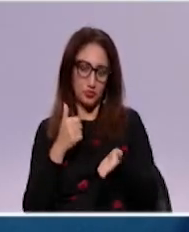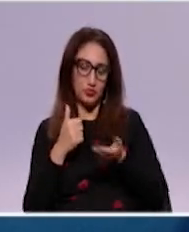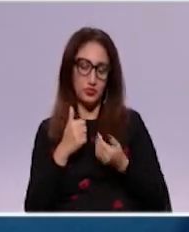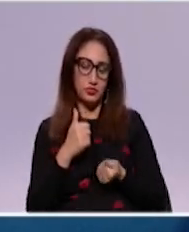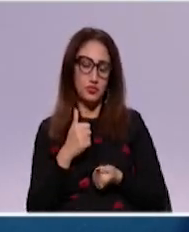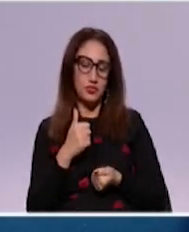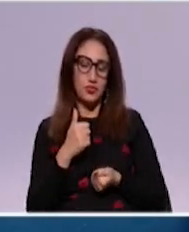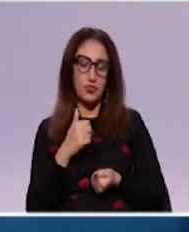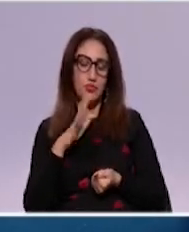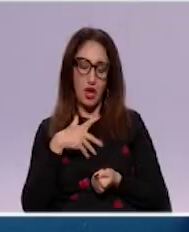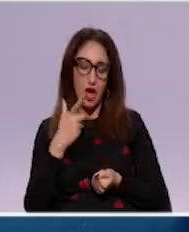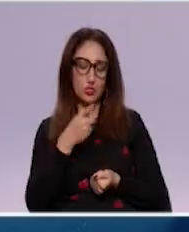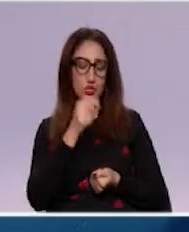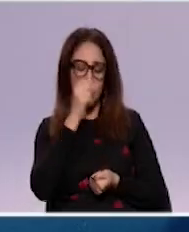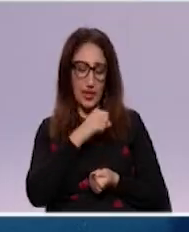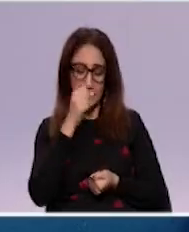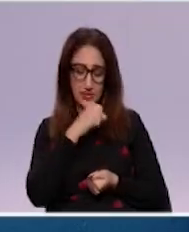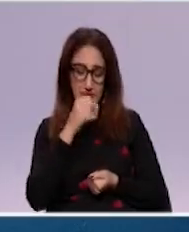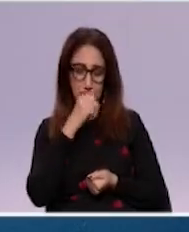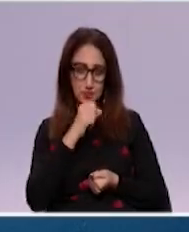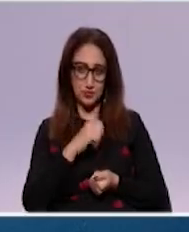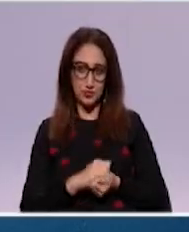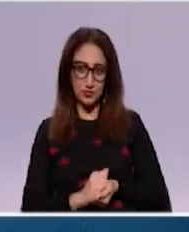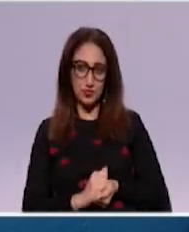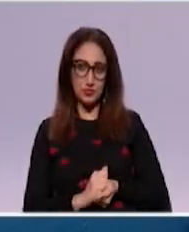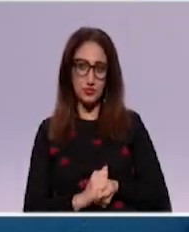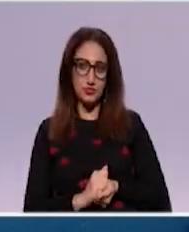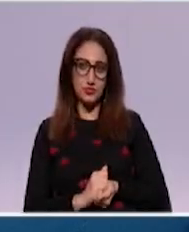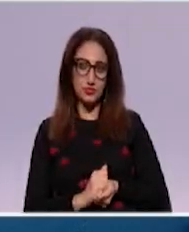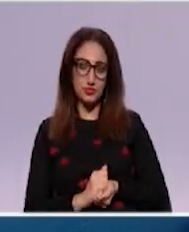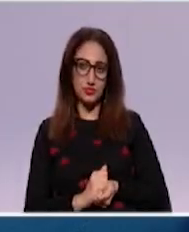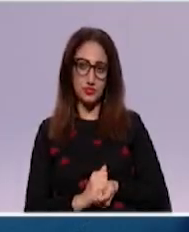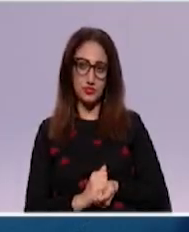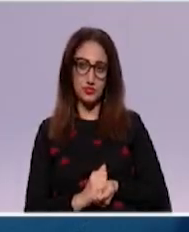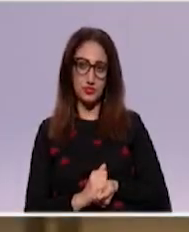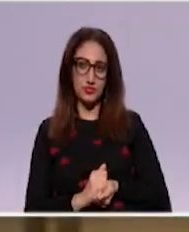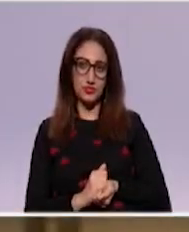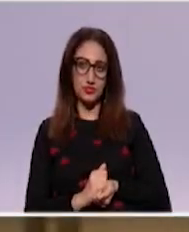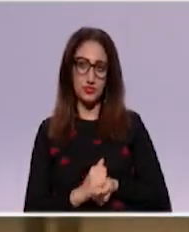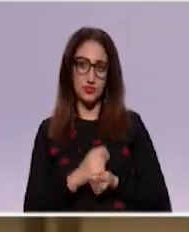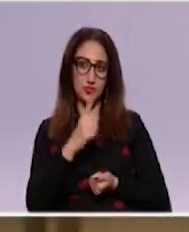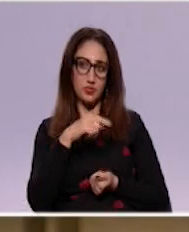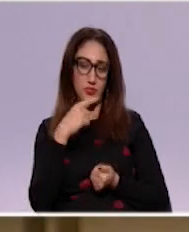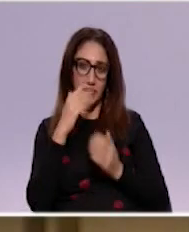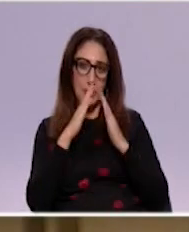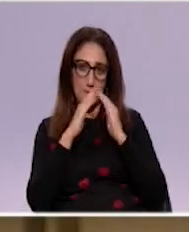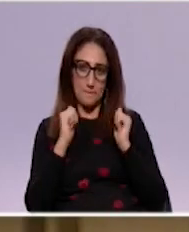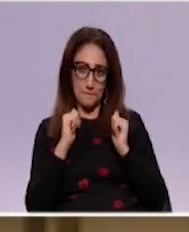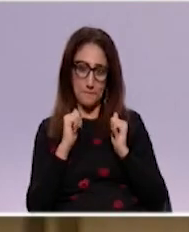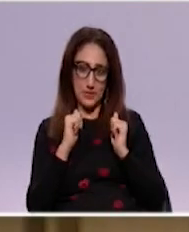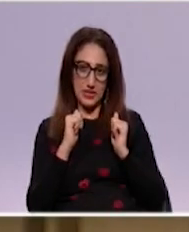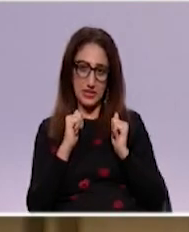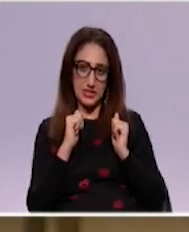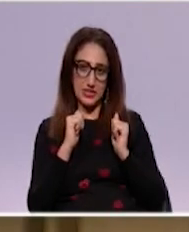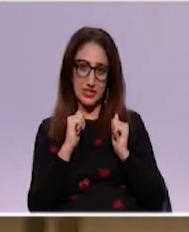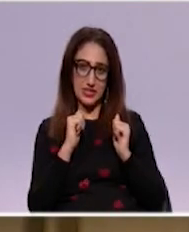اللي عايزين ينضموا او كده، وكانت من ضمن الفائزين بجداره فرقه المصريين. الحقيقه انا عمال افتكر دلوقتي،